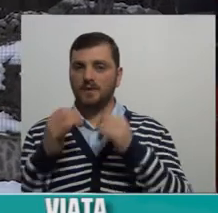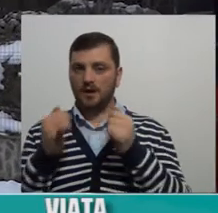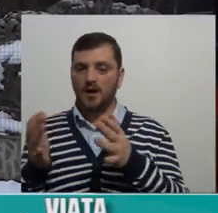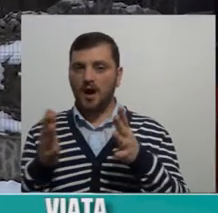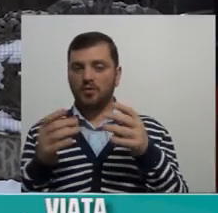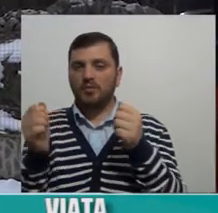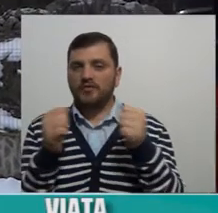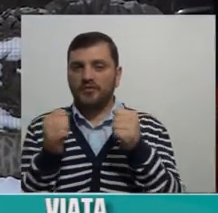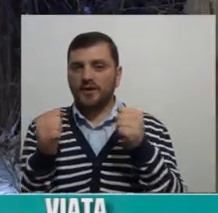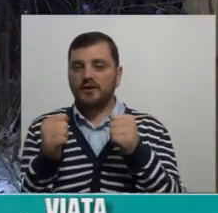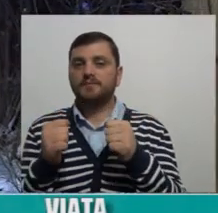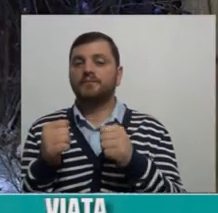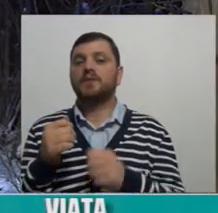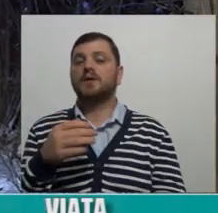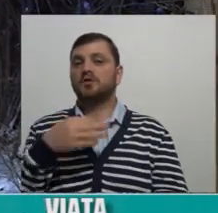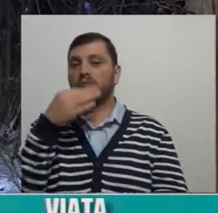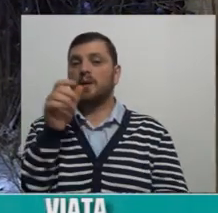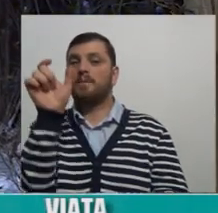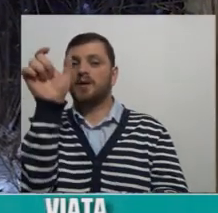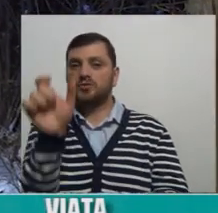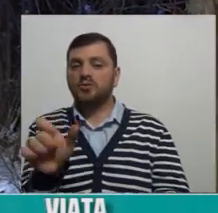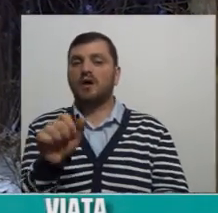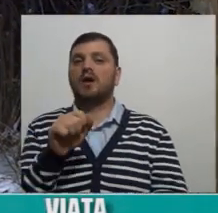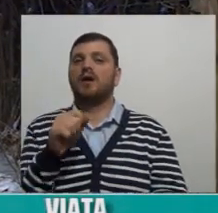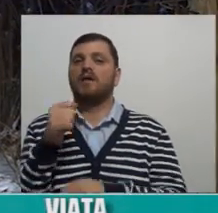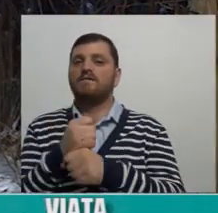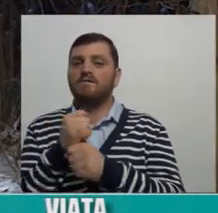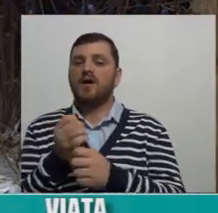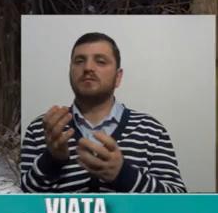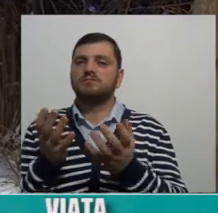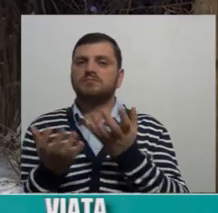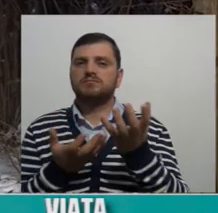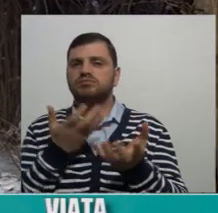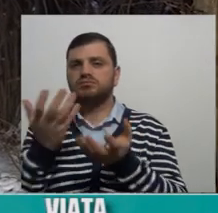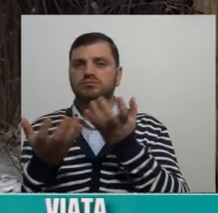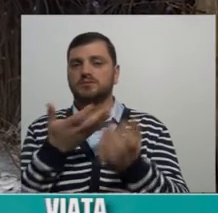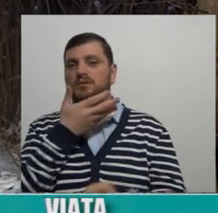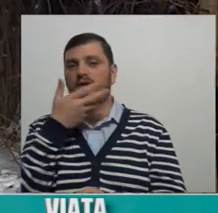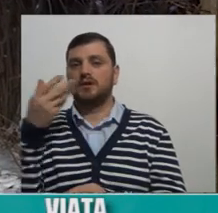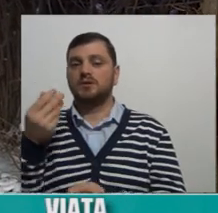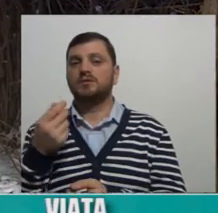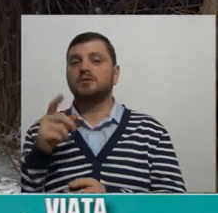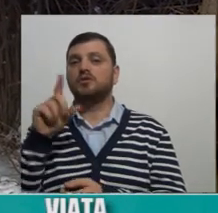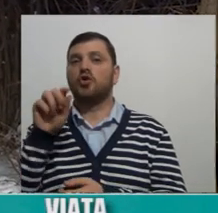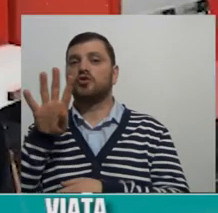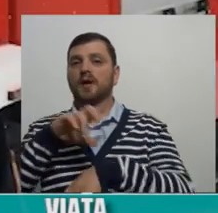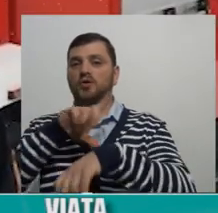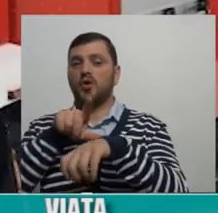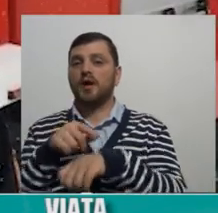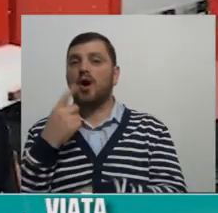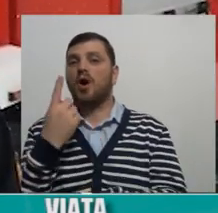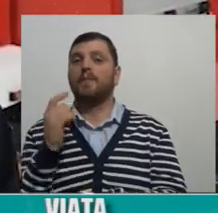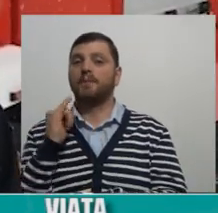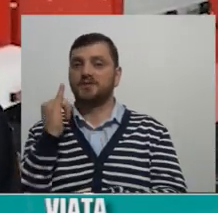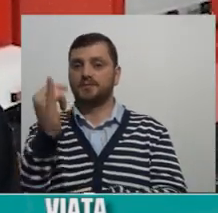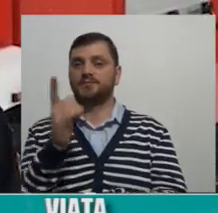În aceste perioade reci, când temperaturile scăzute determină cetățenii să forțeze sistemele de încălzire, pompierii argeșeni ajung să aibă în 24 de